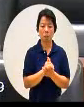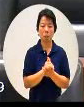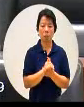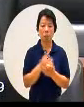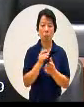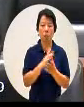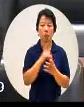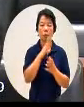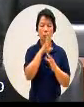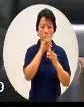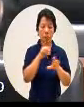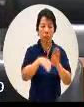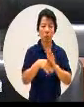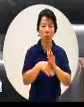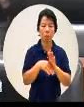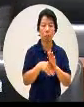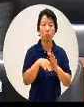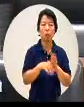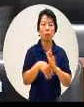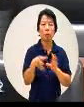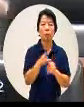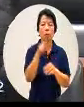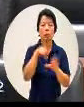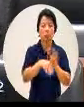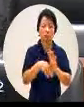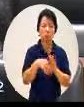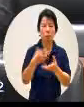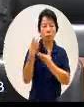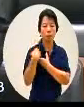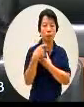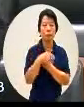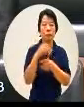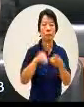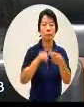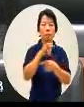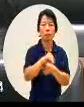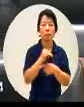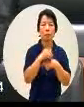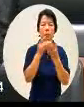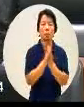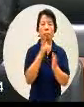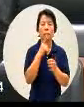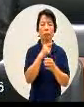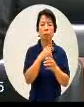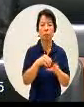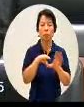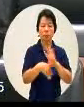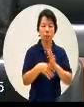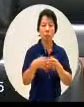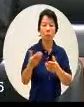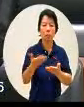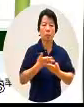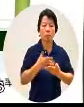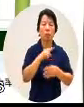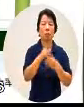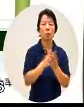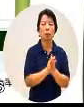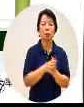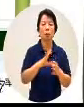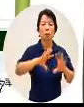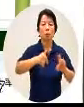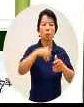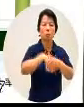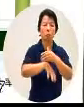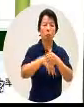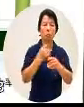租稅負擔率就知道啦租稅負擔率的意思呢就是我們繳的稅稅負收入國內生產毛額的比